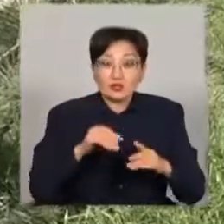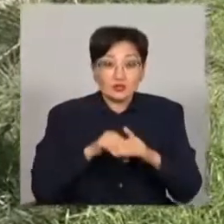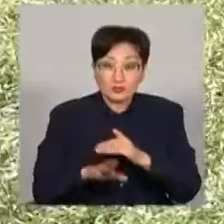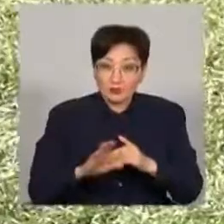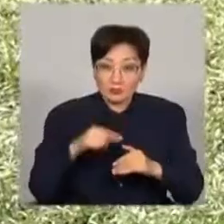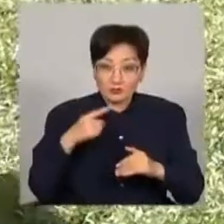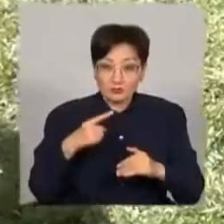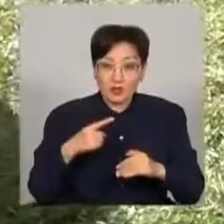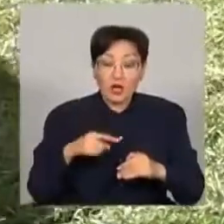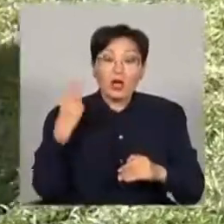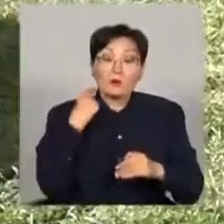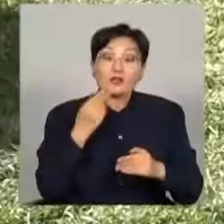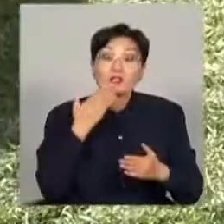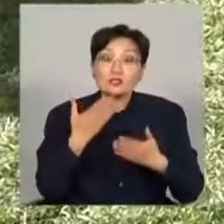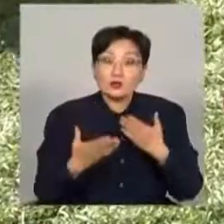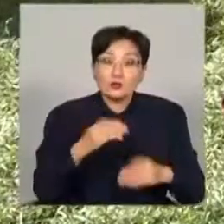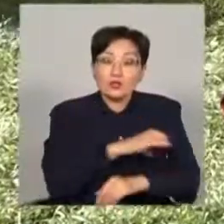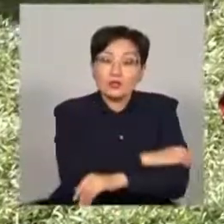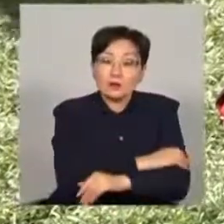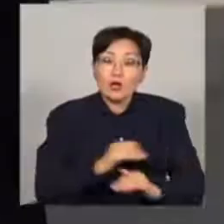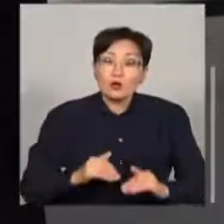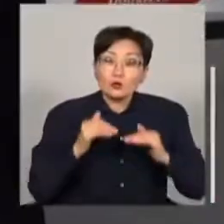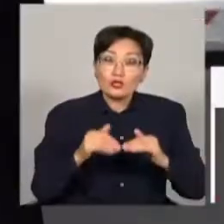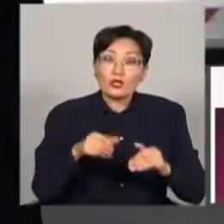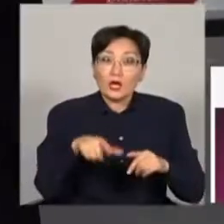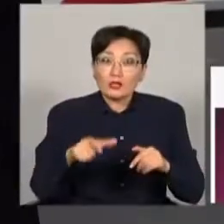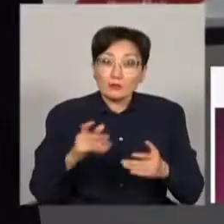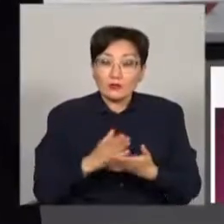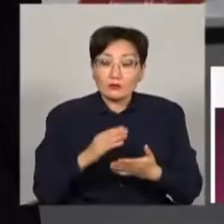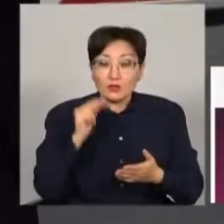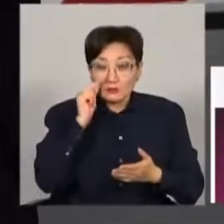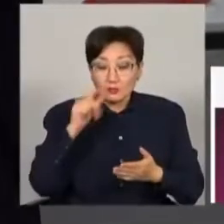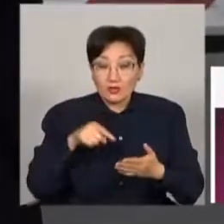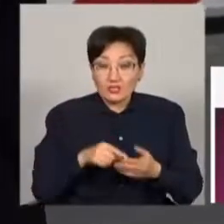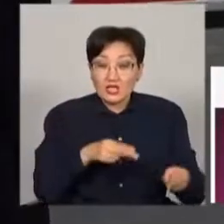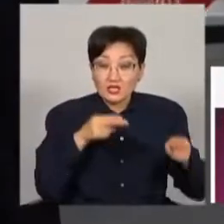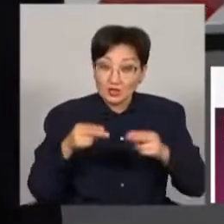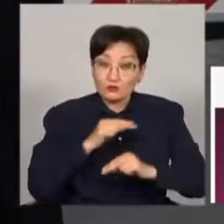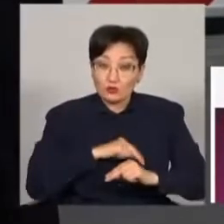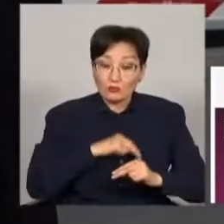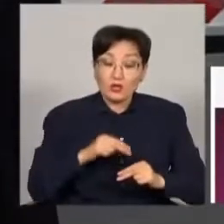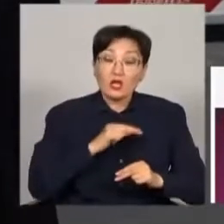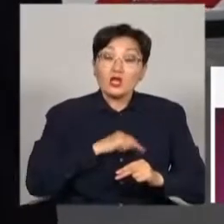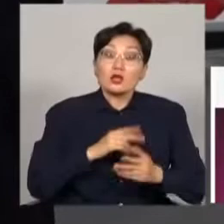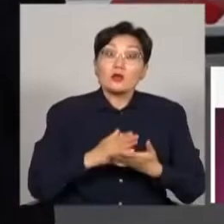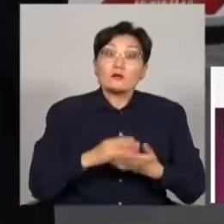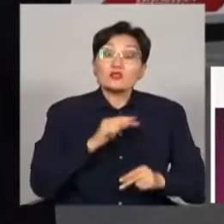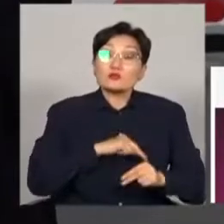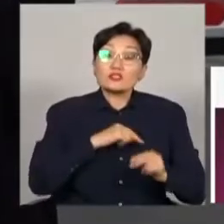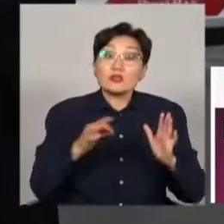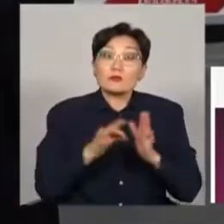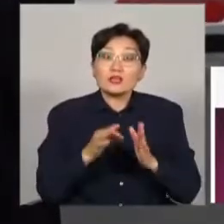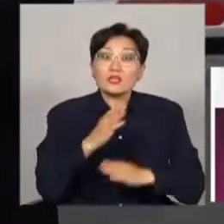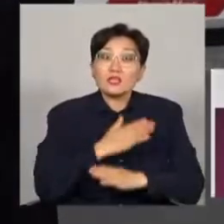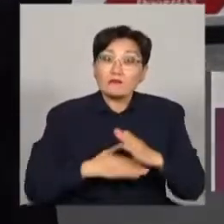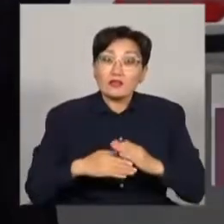алды. Тіпті қарызын сұрап қан қысымы көтерілгендер де болды. Шымкент қаласынан келіп жұмыс жасап жатырмын. Жұмыс дегеннен мақсатым инвалид